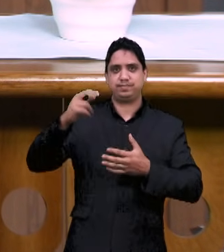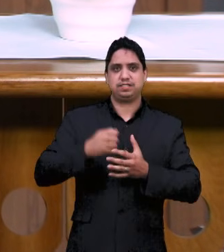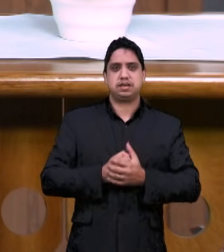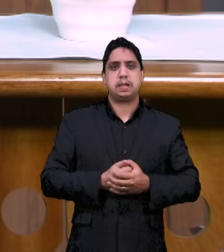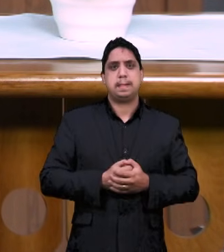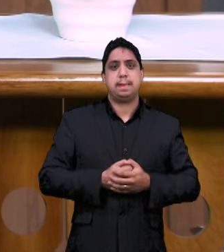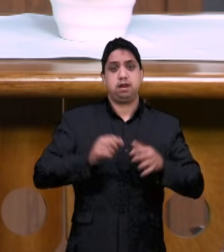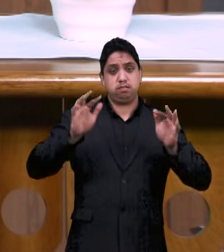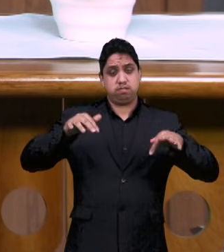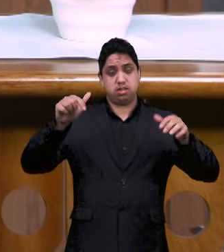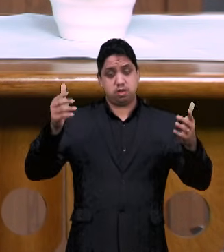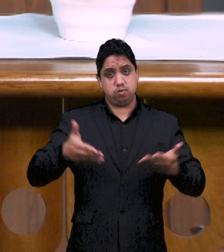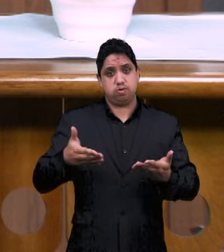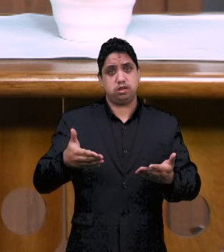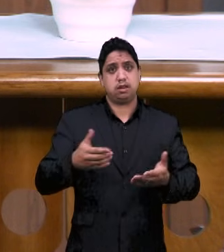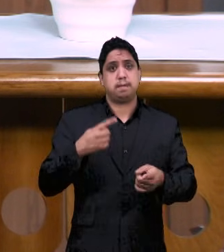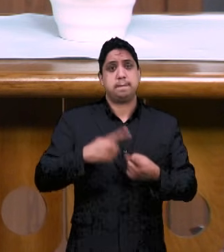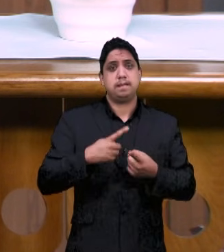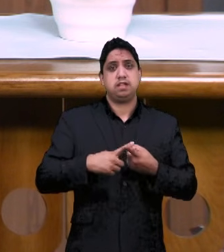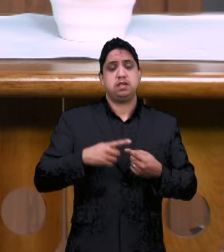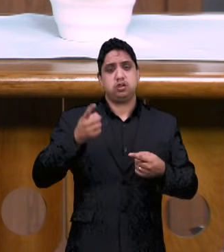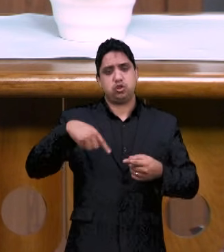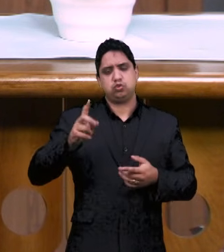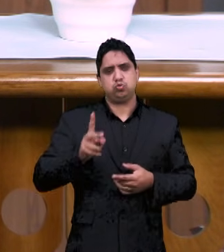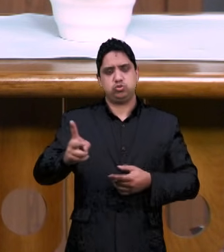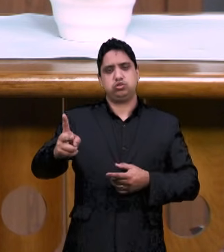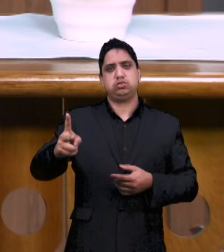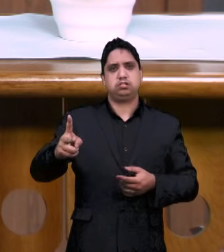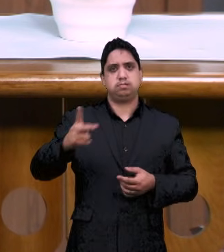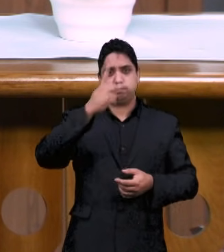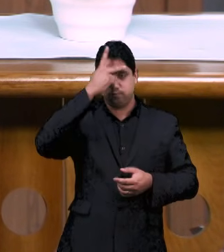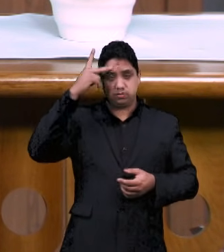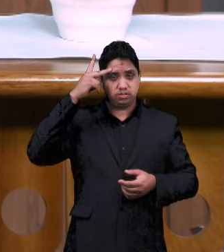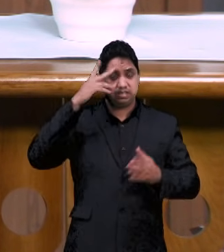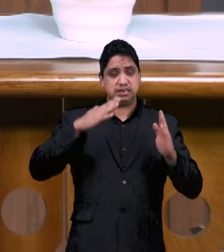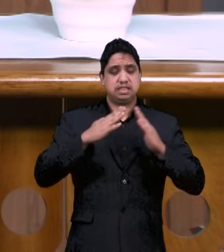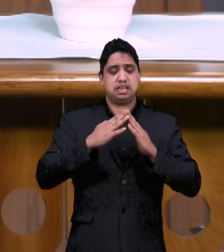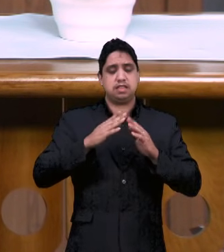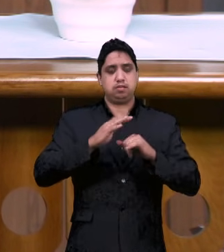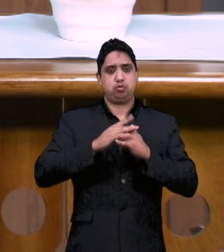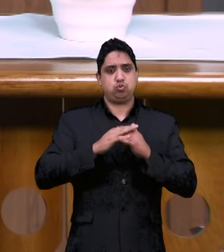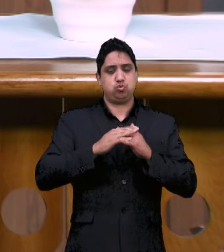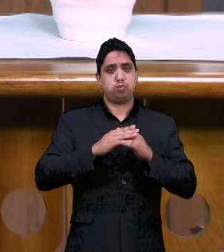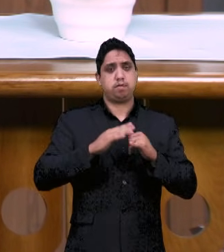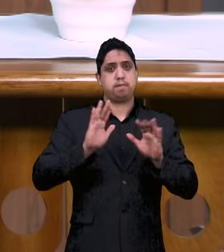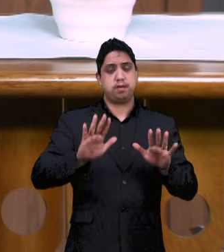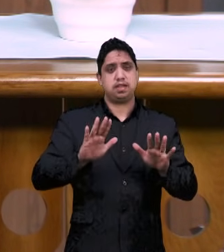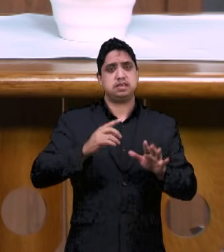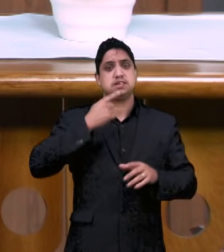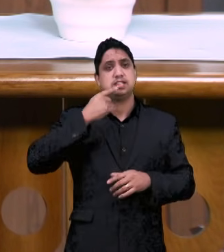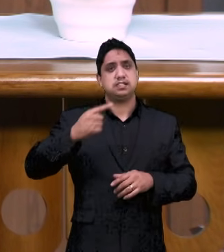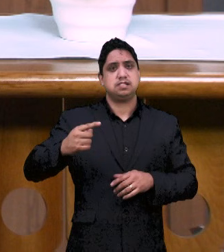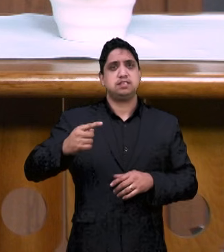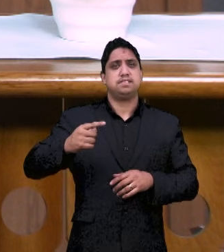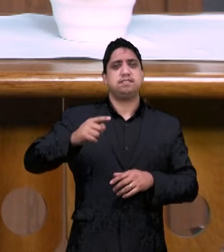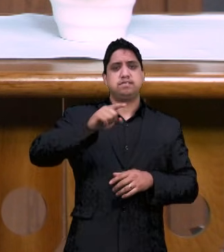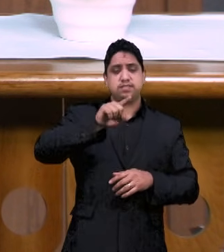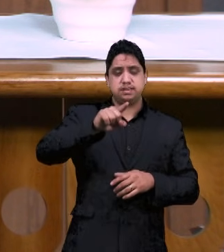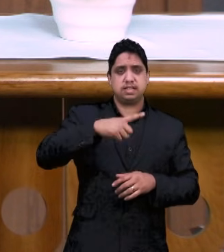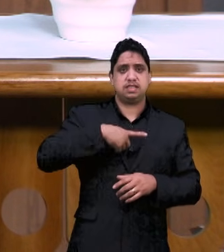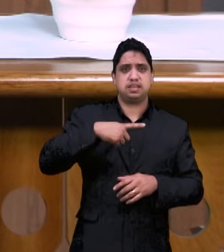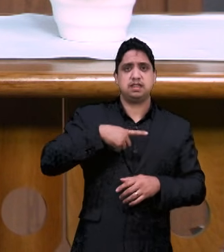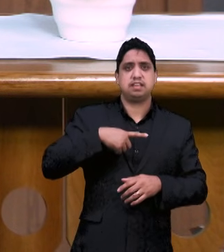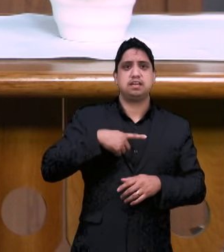Nous allons finir maintenant, car nous allons donner le séquence aux frères qui accompagnent par YouTube. Mais le long de la semaine, vous